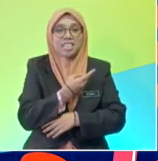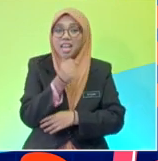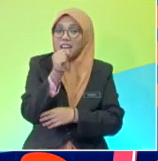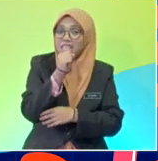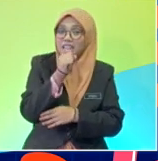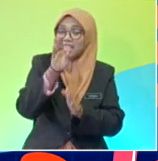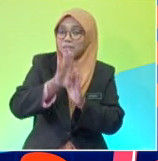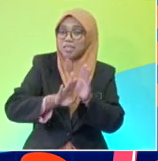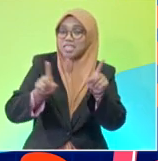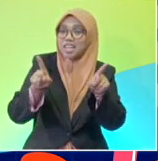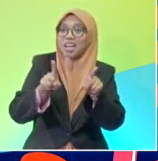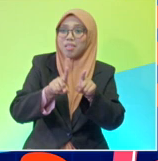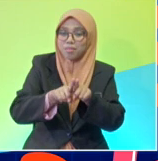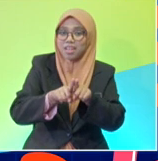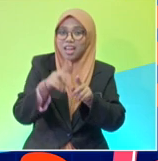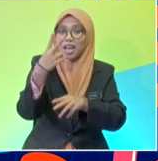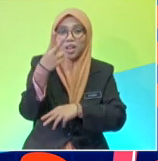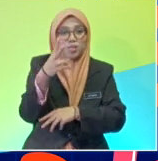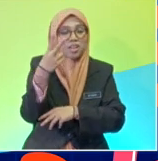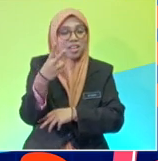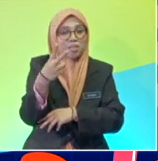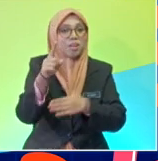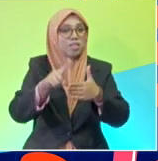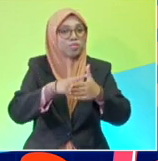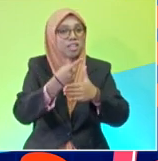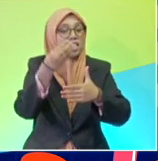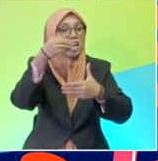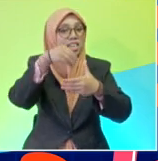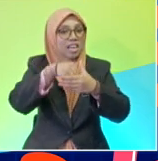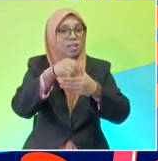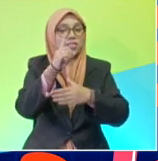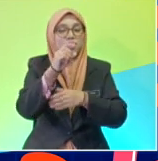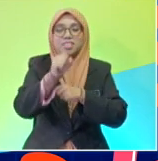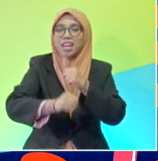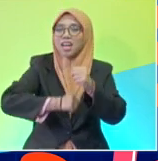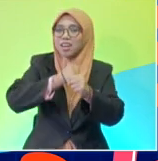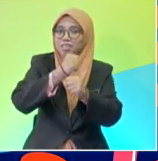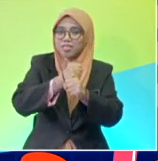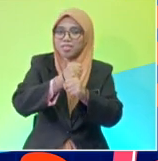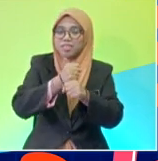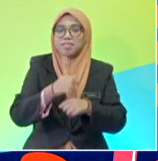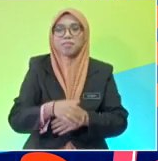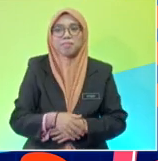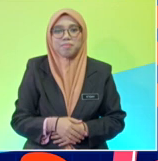nyanyi bersama 12 bulan dalam setahun.